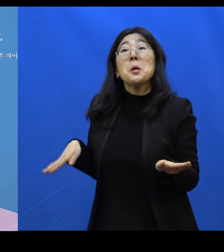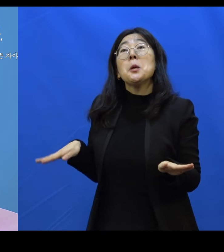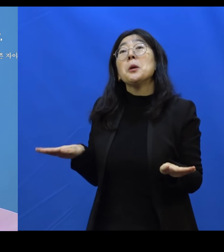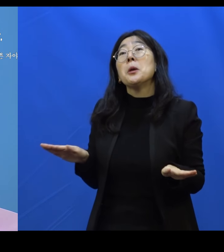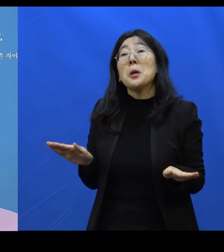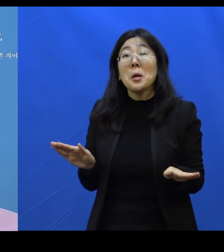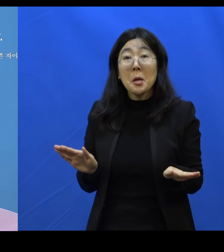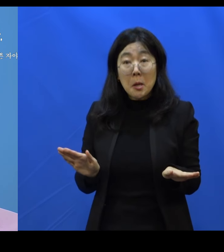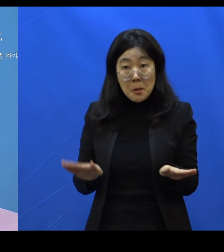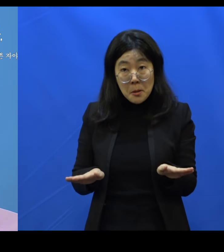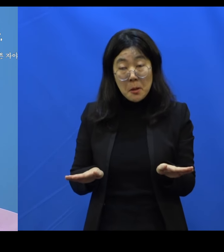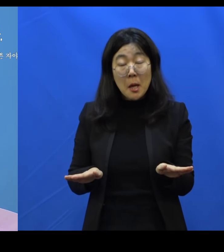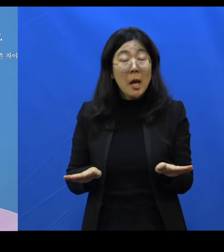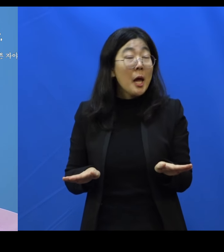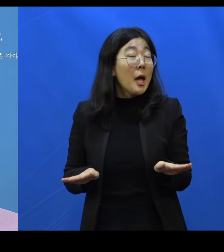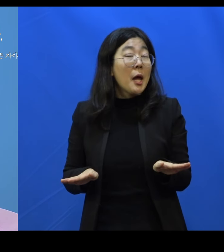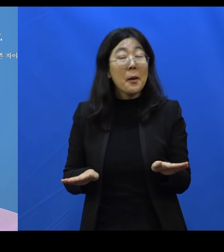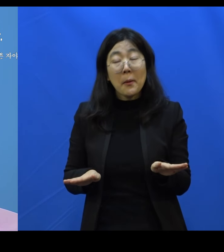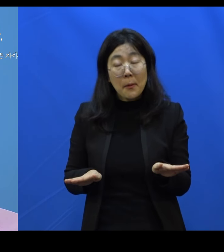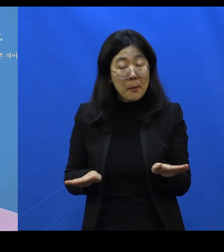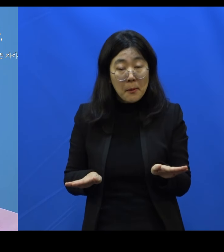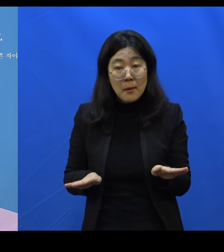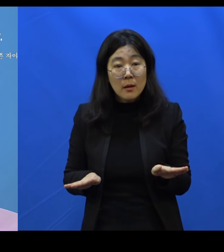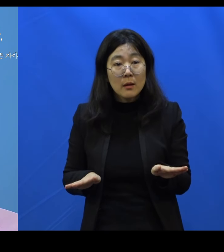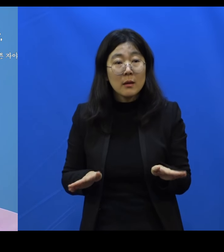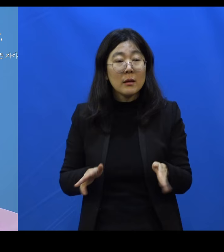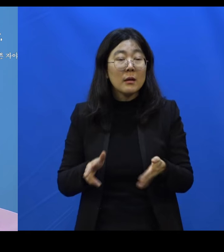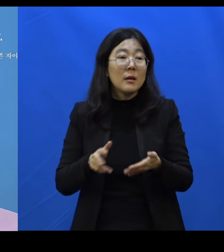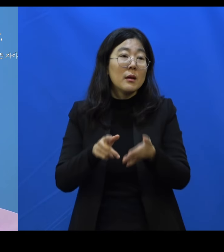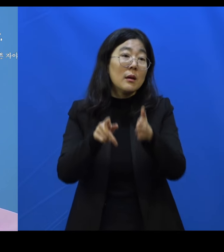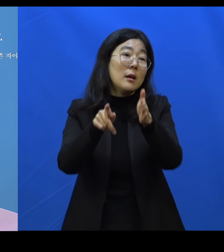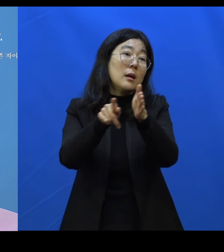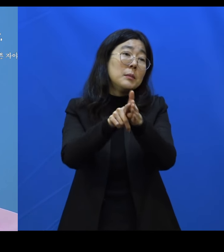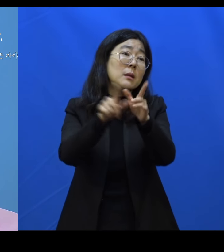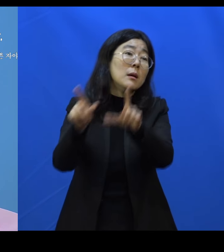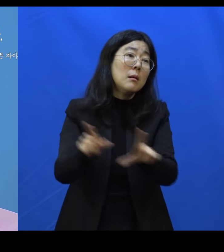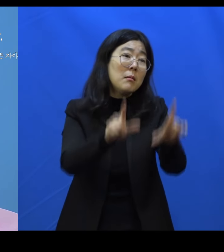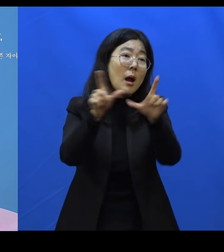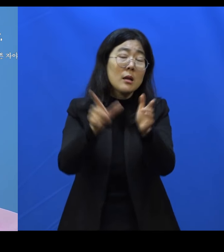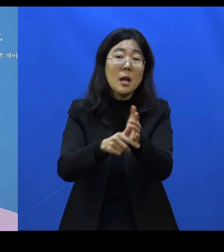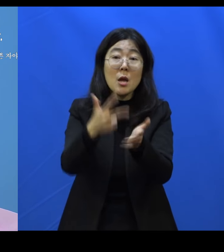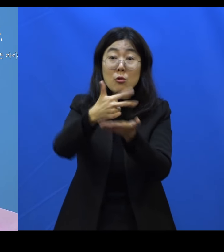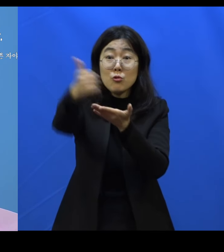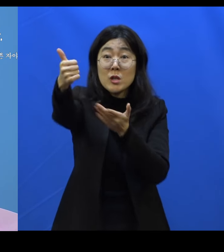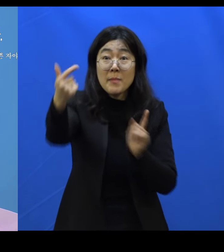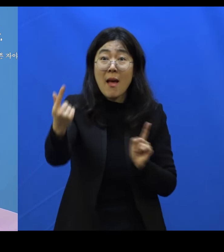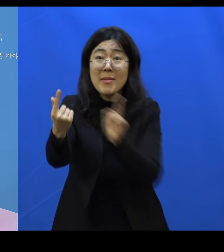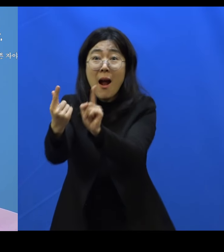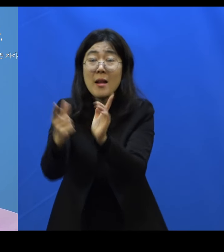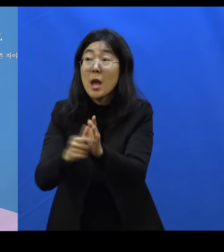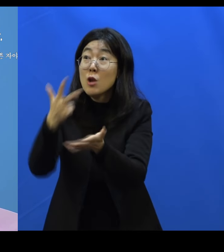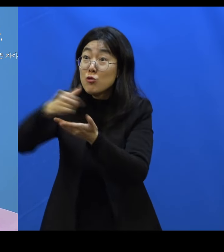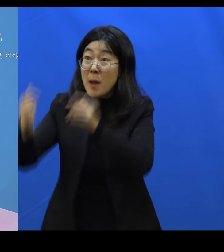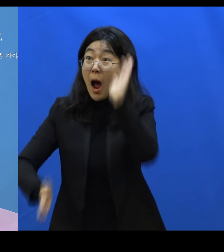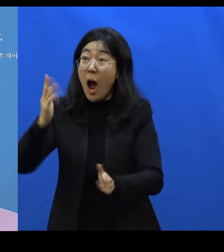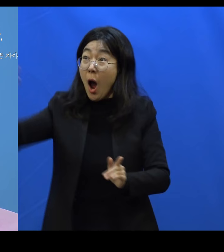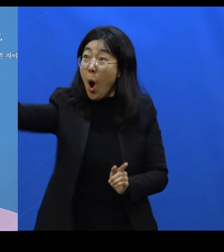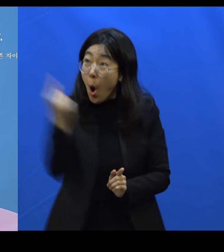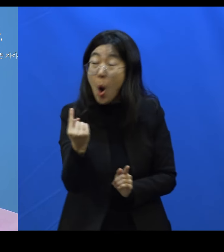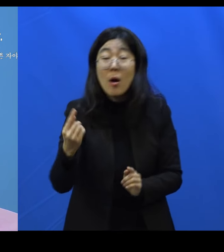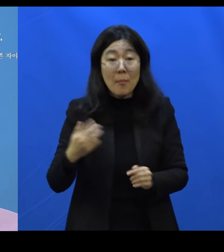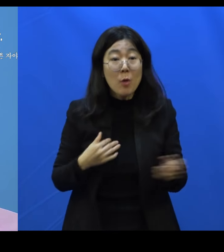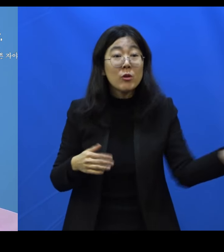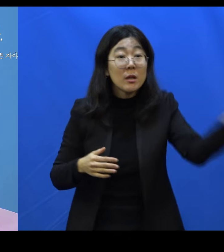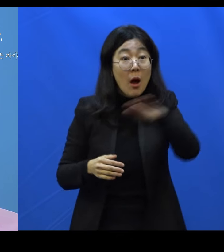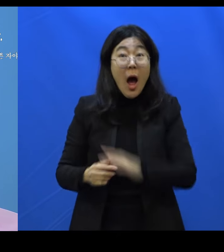그죠? 교회를 다니긴 하는데 마음은 하나님 앞에 한 발짝도 갈까 말까.